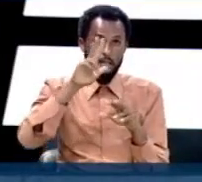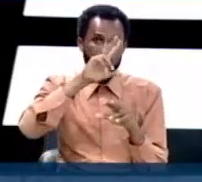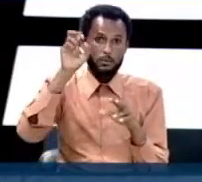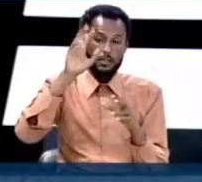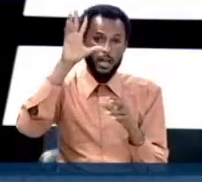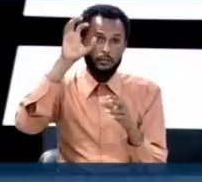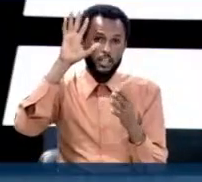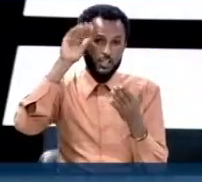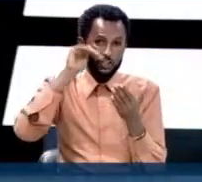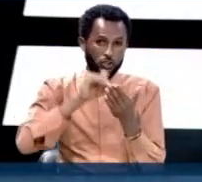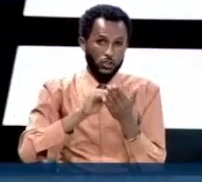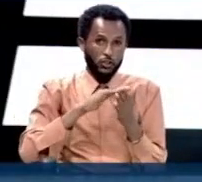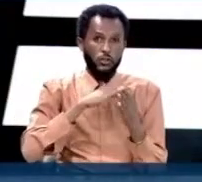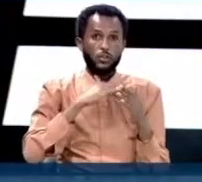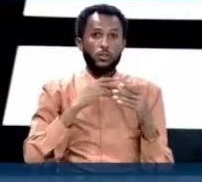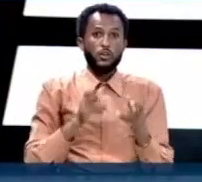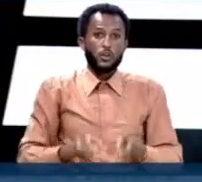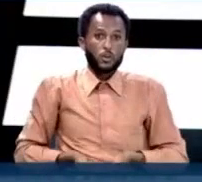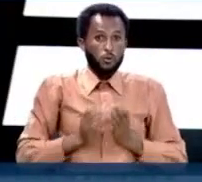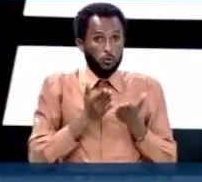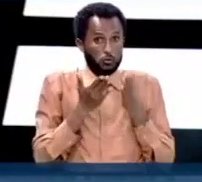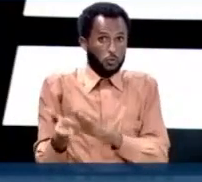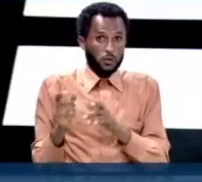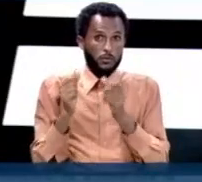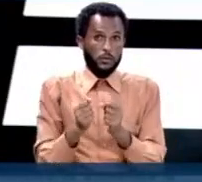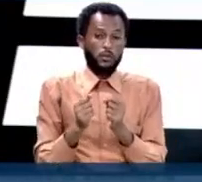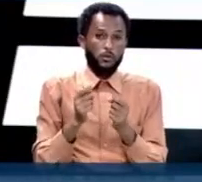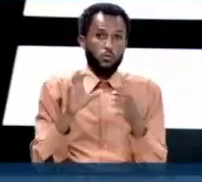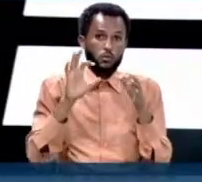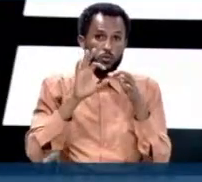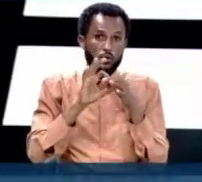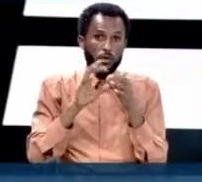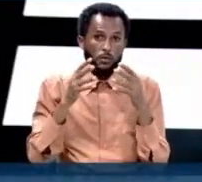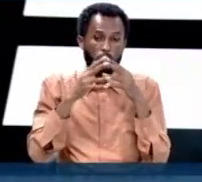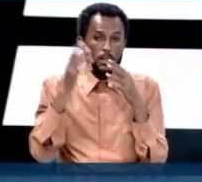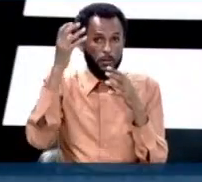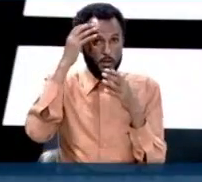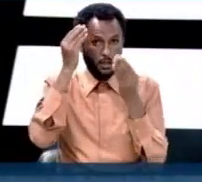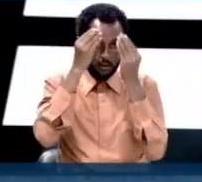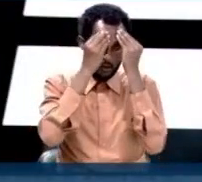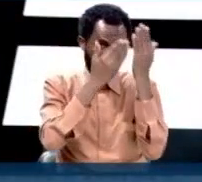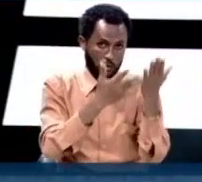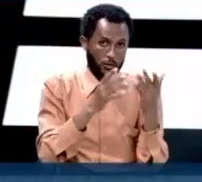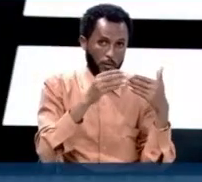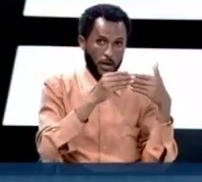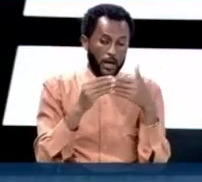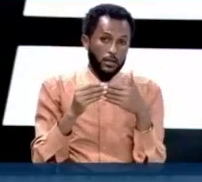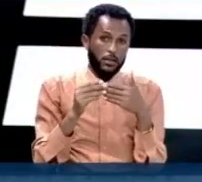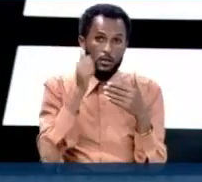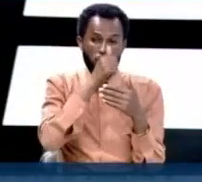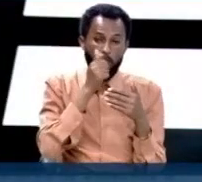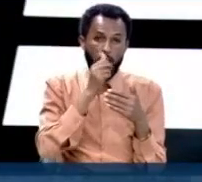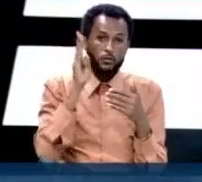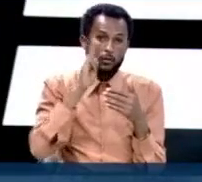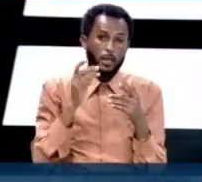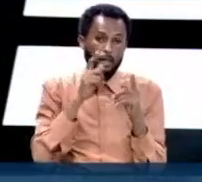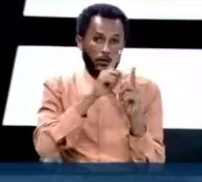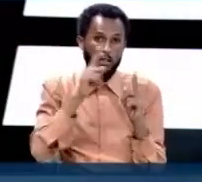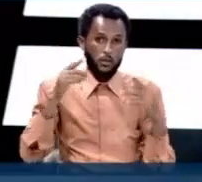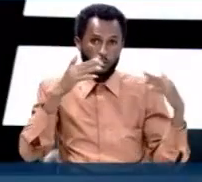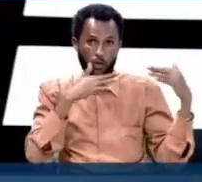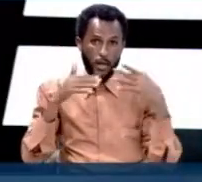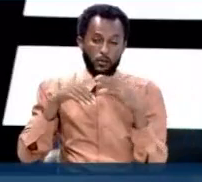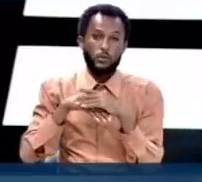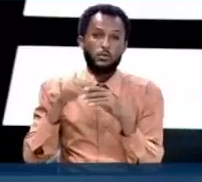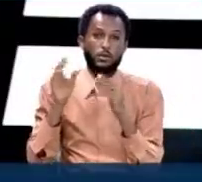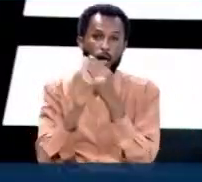350,000 ህፃናት ሂወቶም ክሓልፍ ከም ዝኽእል ውድብ ሕብራት መንግስትታት ኣፍሊጡ። መራሕቲ ኢትዮጵያን ሶማልያን ካብ ሕድሕድ ኩናት ወፂኦም ኣብ